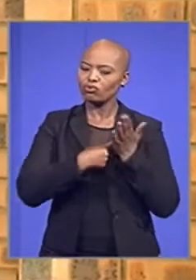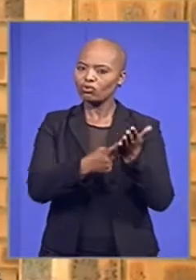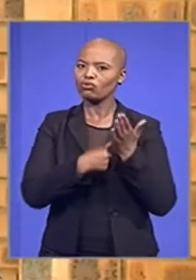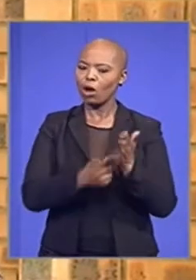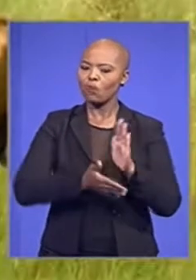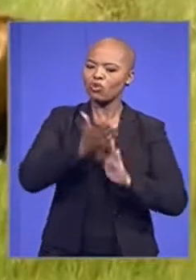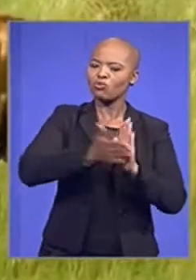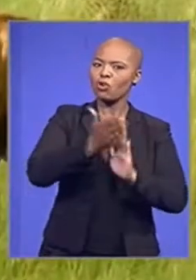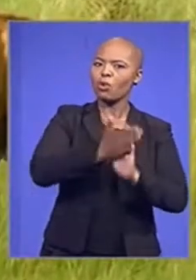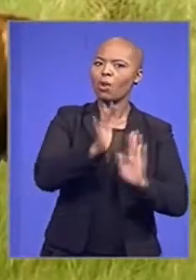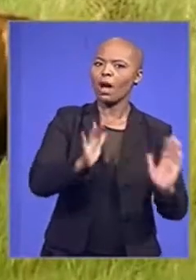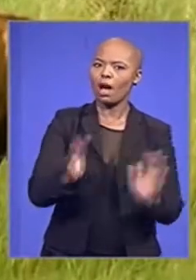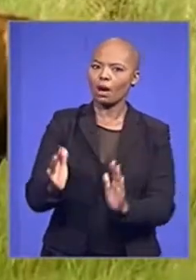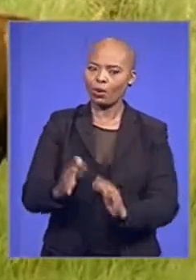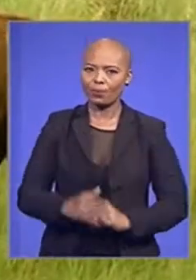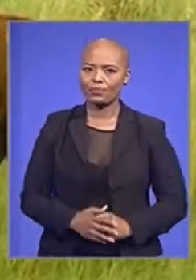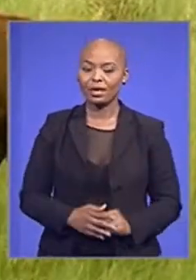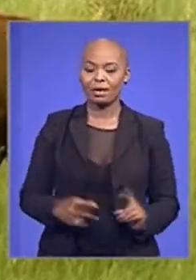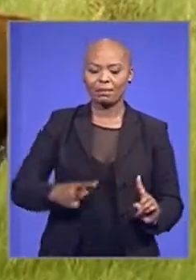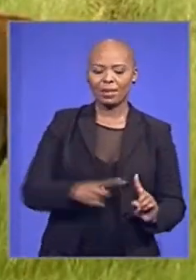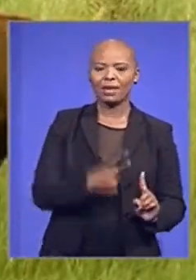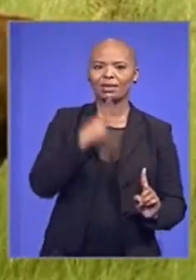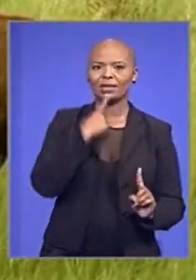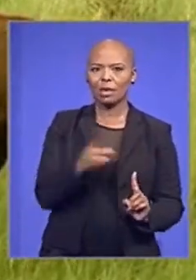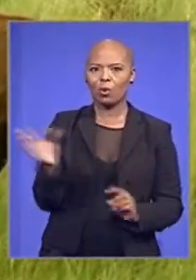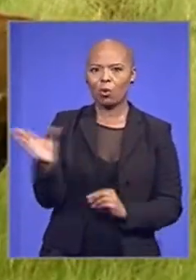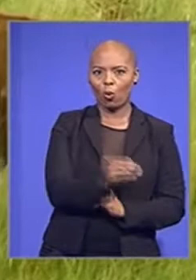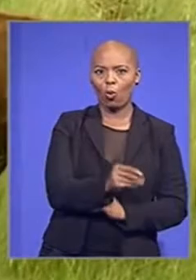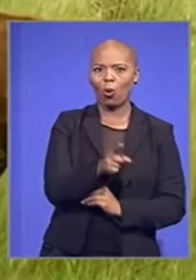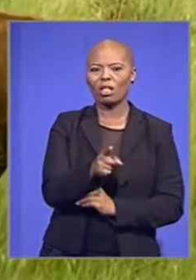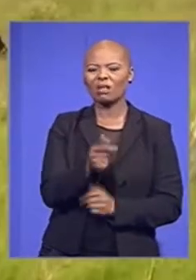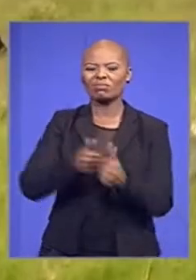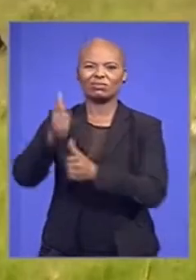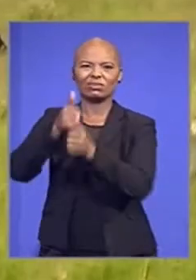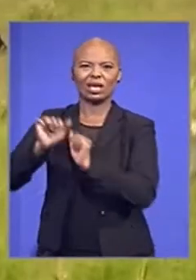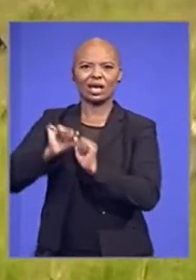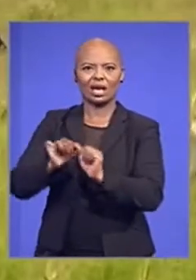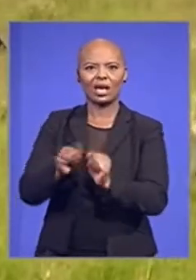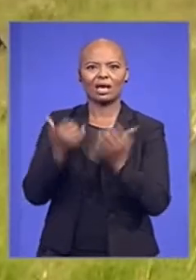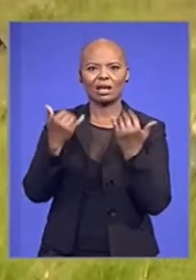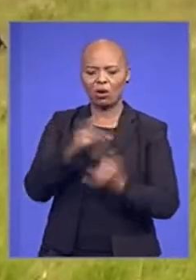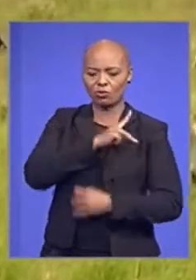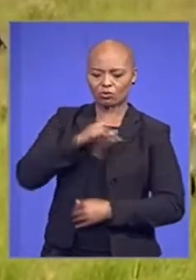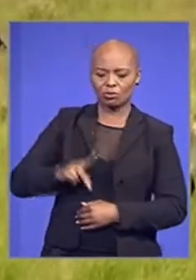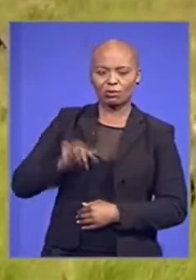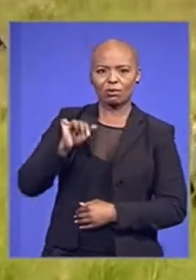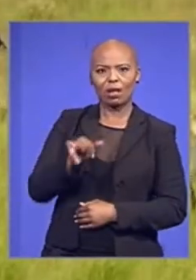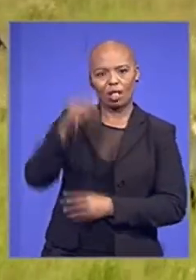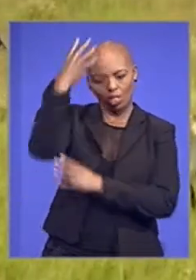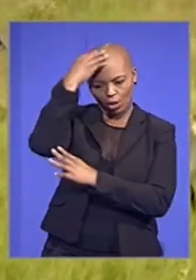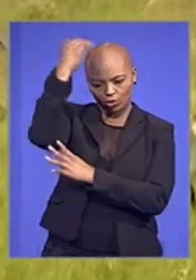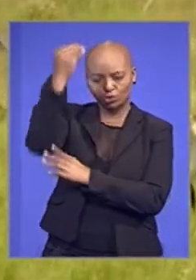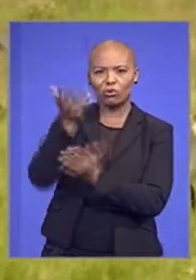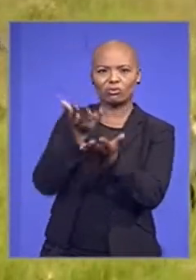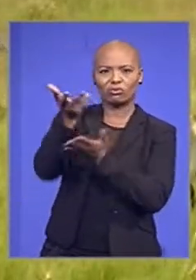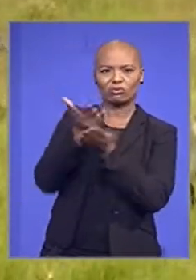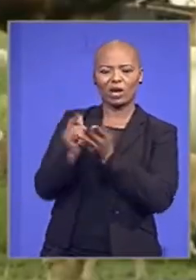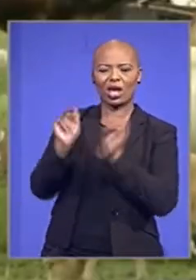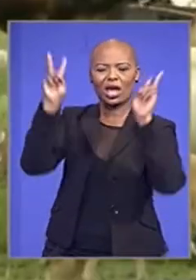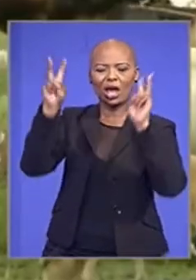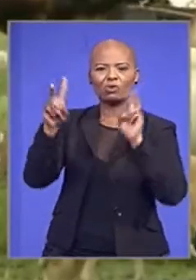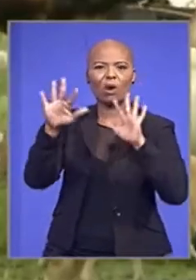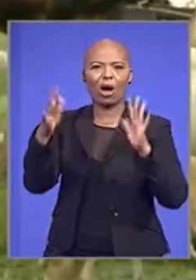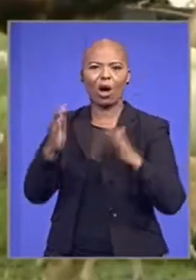ikanne hore o tla kopana le matona a Lesotho ho tiisa maqhama le tshebedisano mmoho kgahlano le boshodu ba